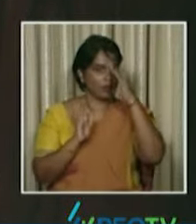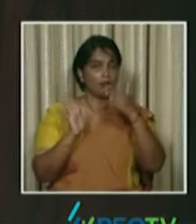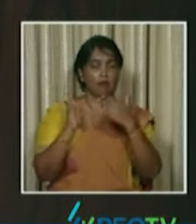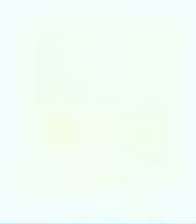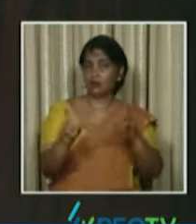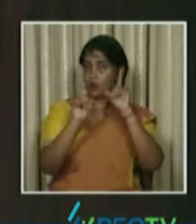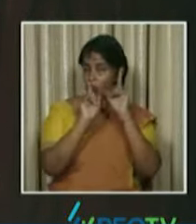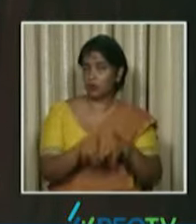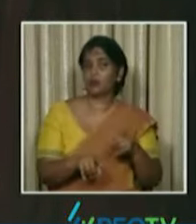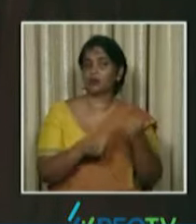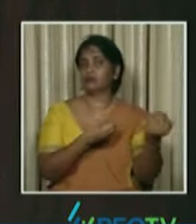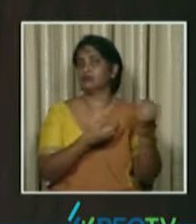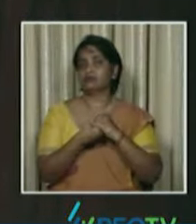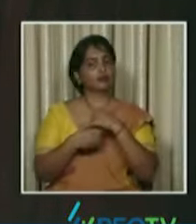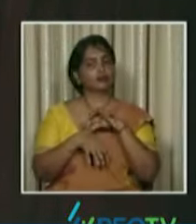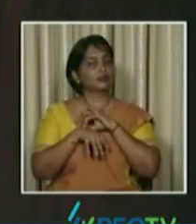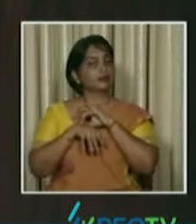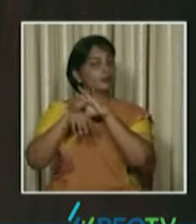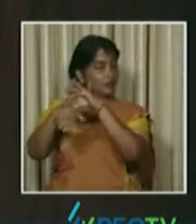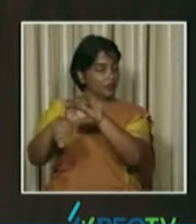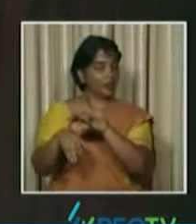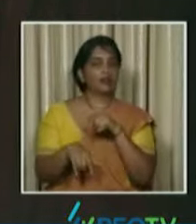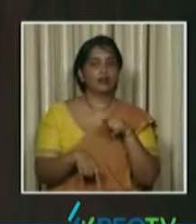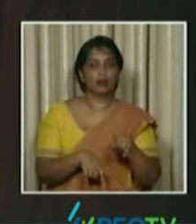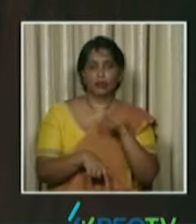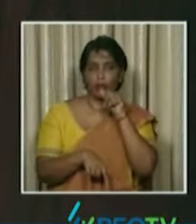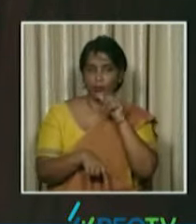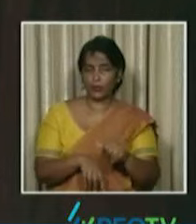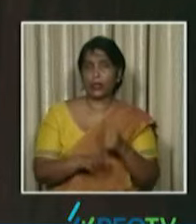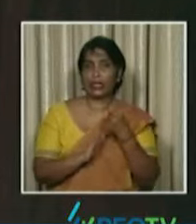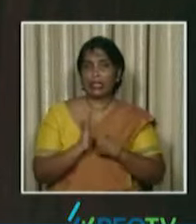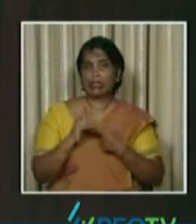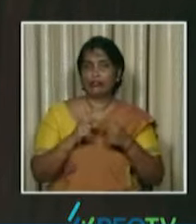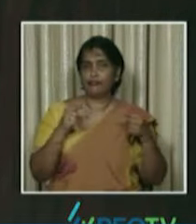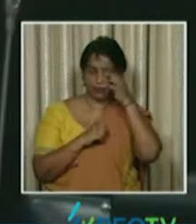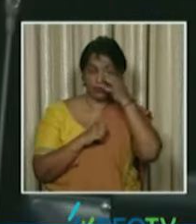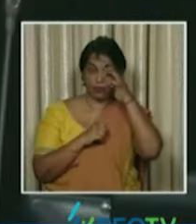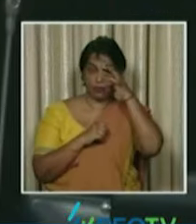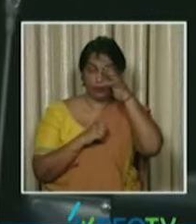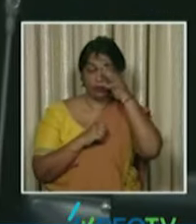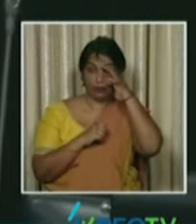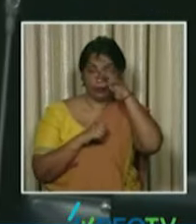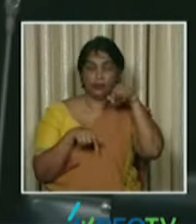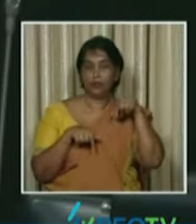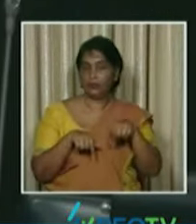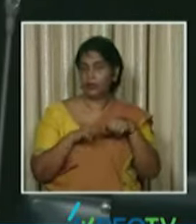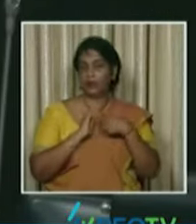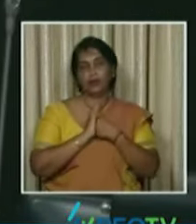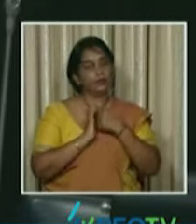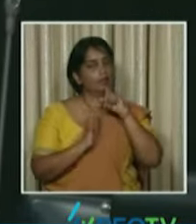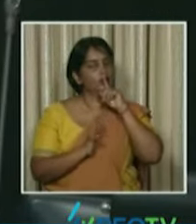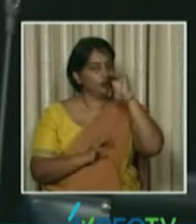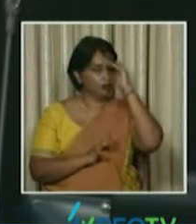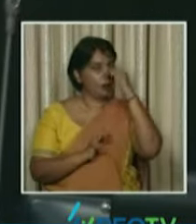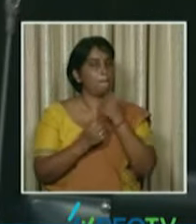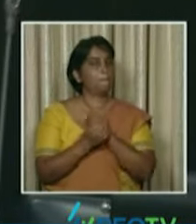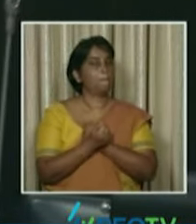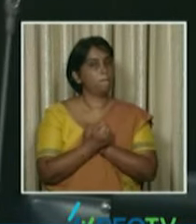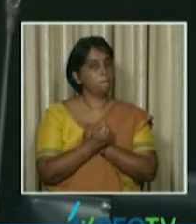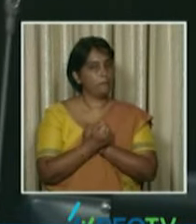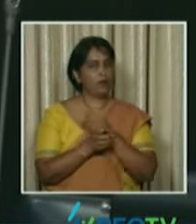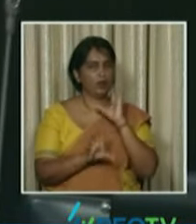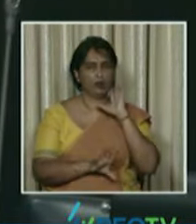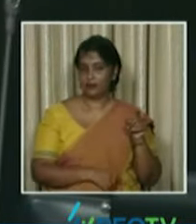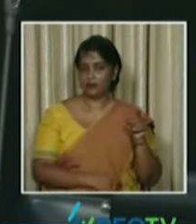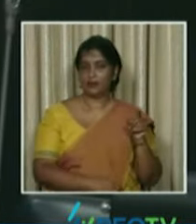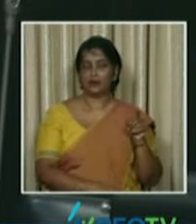එකක් දාලා තමයි මේ අය අරන් යන්නේ ඉතින් මේක සම්පූර්ණ නීති විරෝධී කටයුත්තක් මේ සිද්ධ වෙන්නේ දැනට ගරු කථානායකතුමනි පොලිසියට යම් තොරතුරු